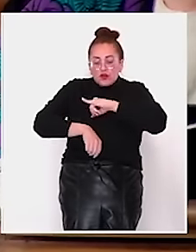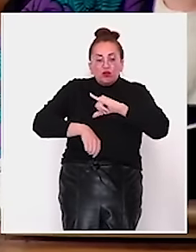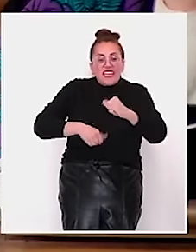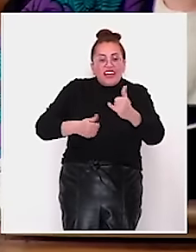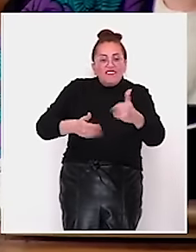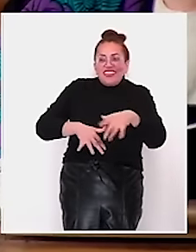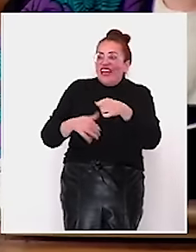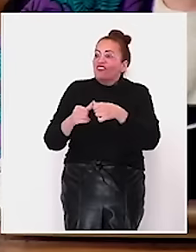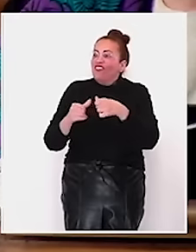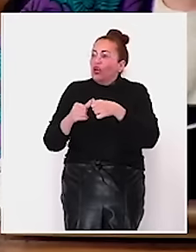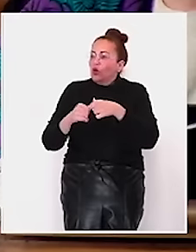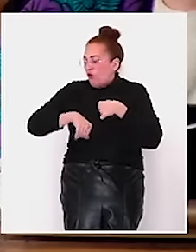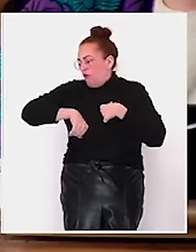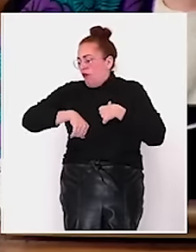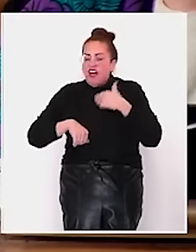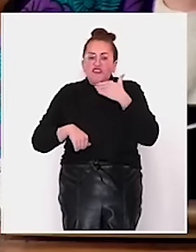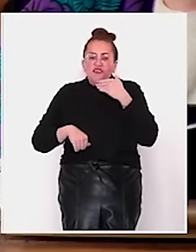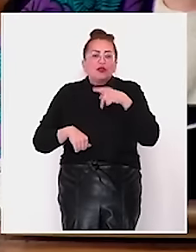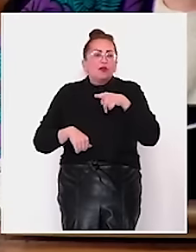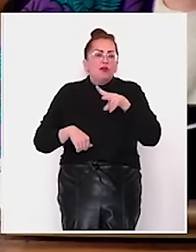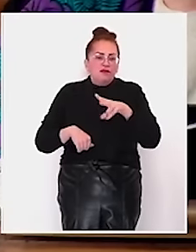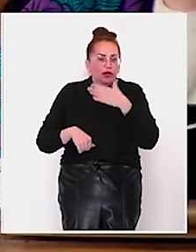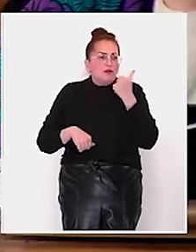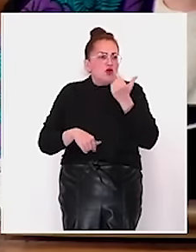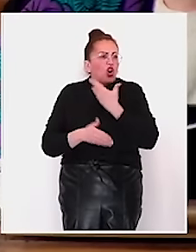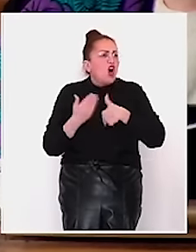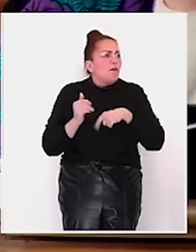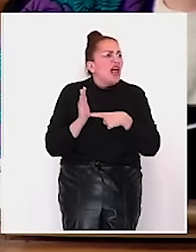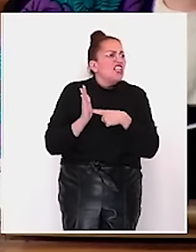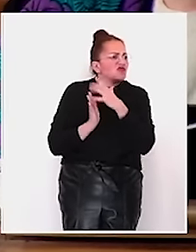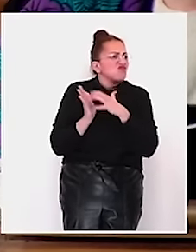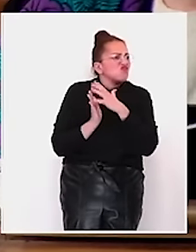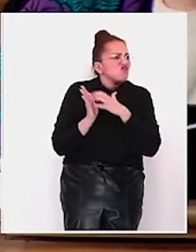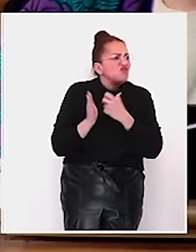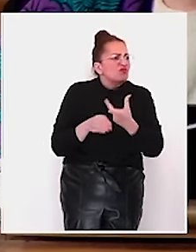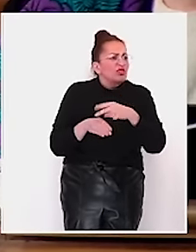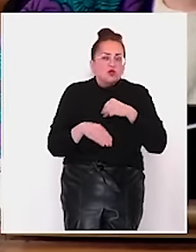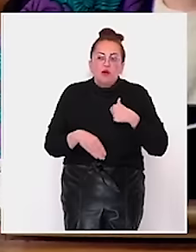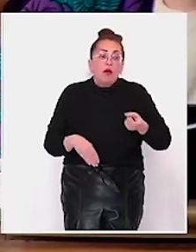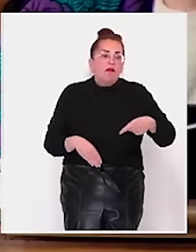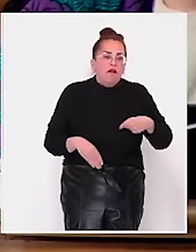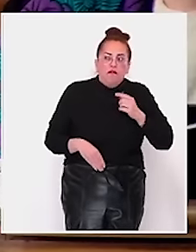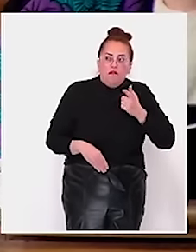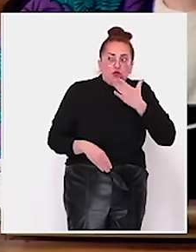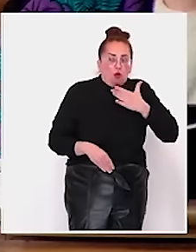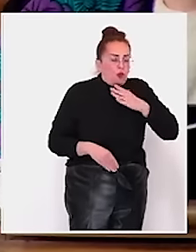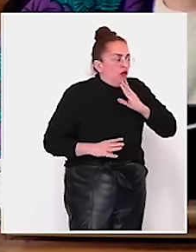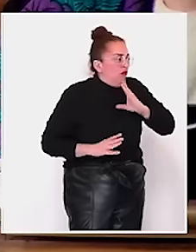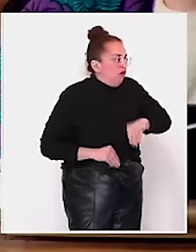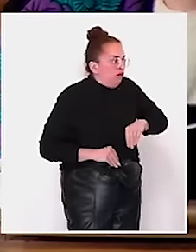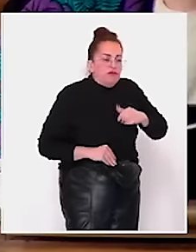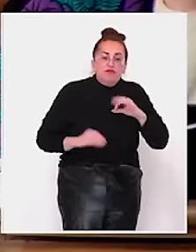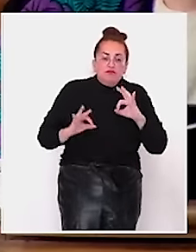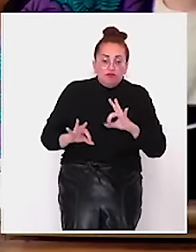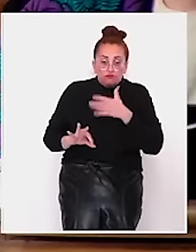je trouve que c'est plutôt salutaire pour tout le monde. Moi, je ne vais pas verser au PV, mais je vais vous renvoyer au PV des 4 ou 5 derniers